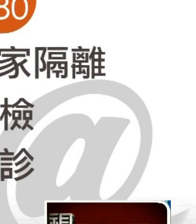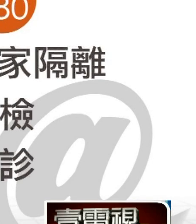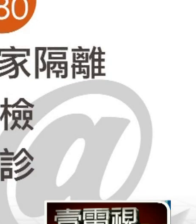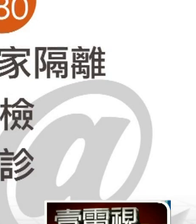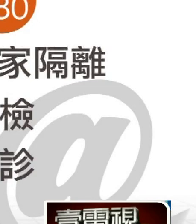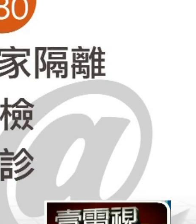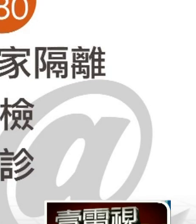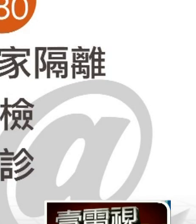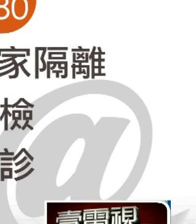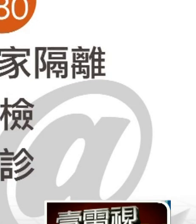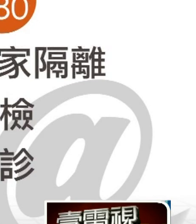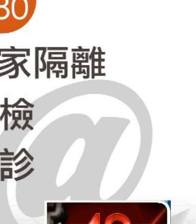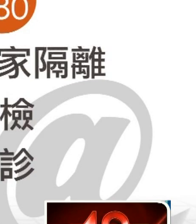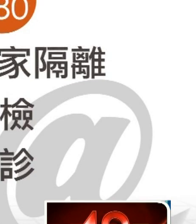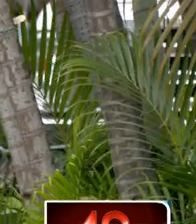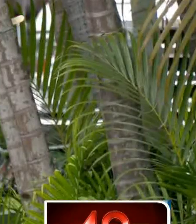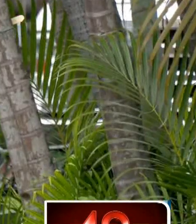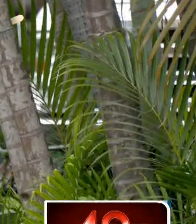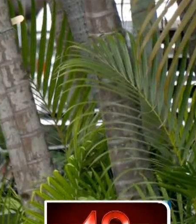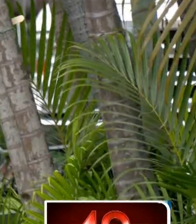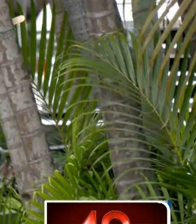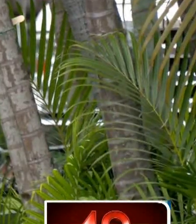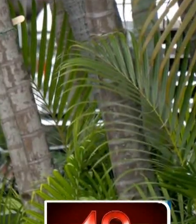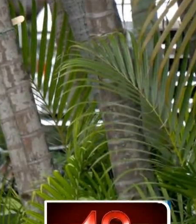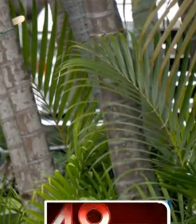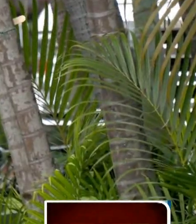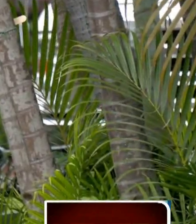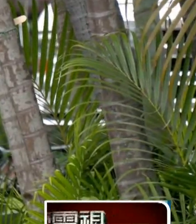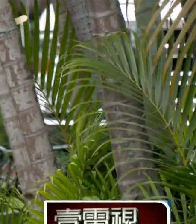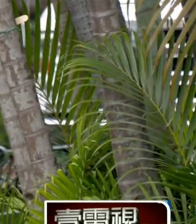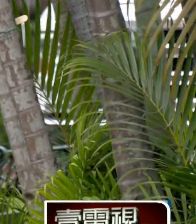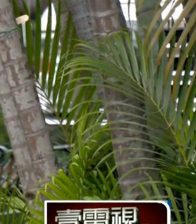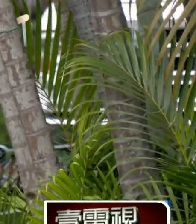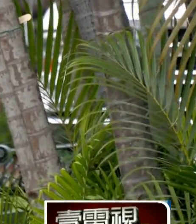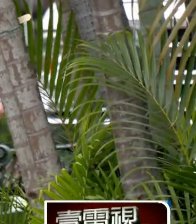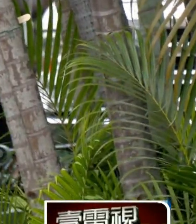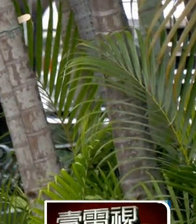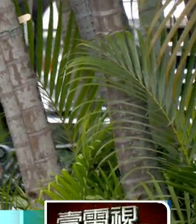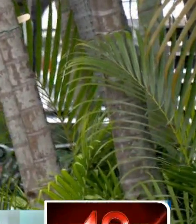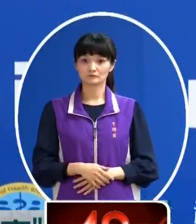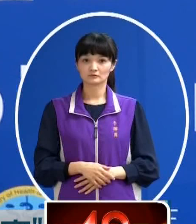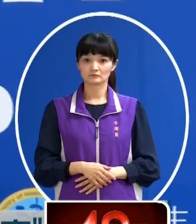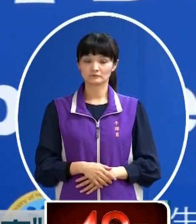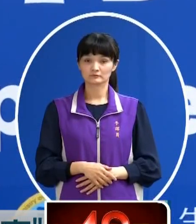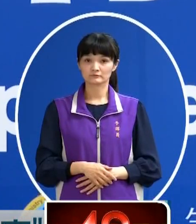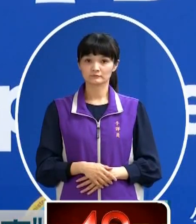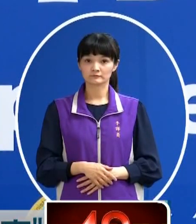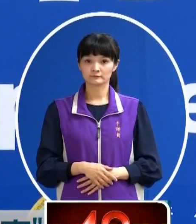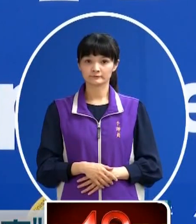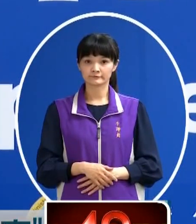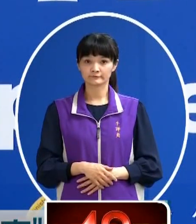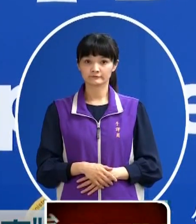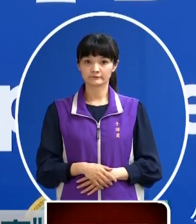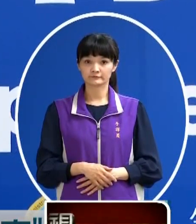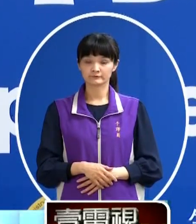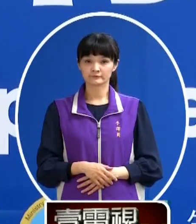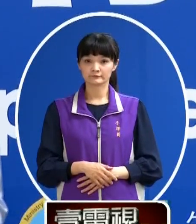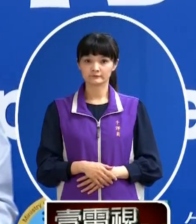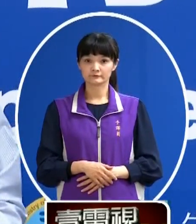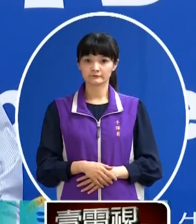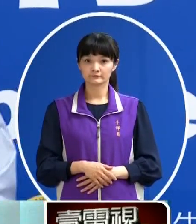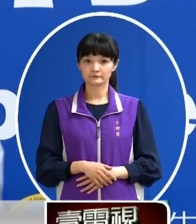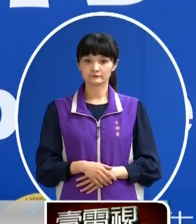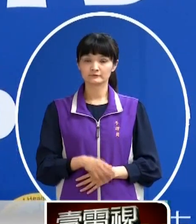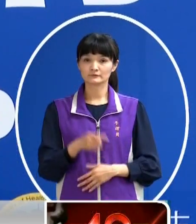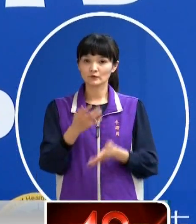裁检，4月9号确诊通报。这一回室友也确诊，接触者势必扩大。 有关他这个，其实因为他们